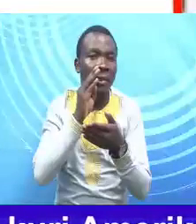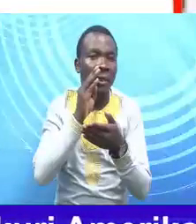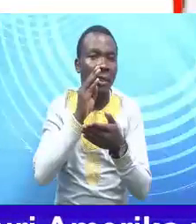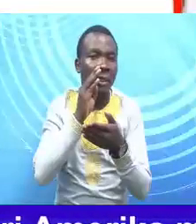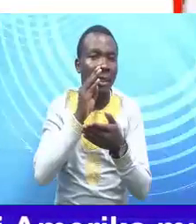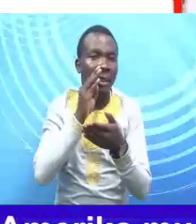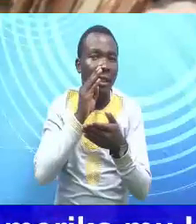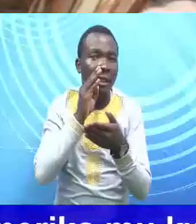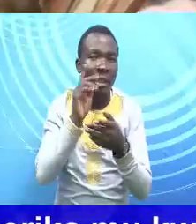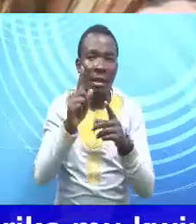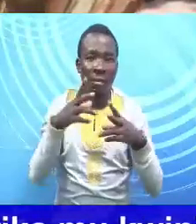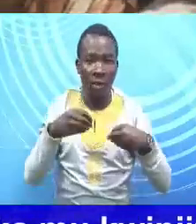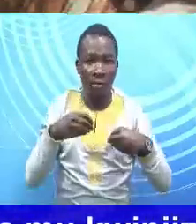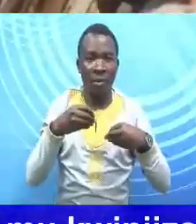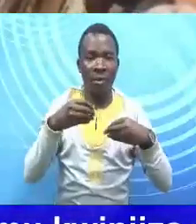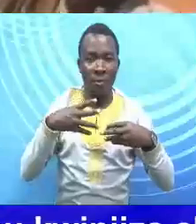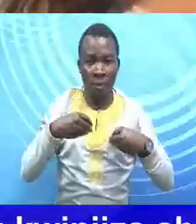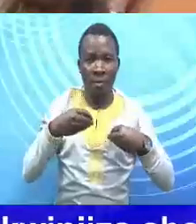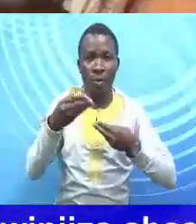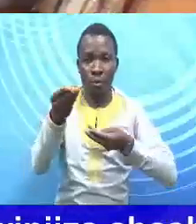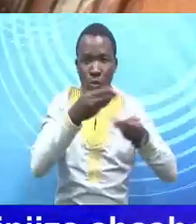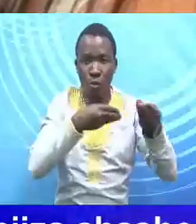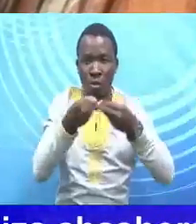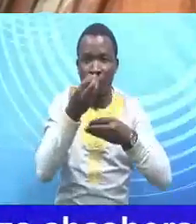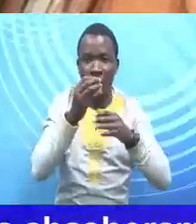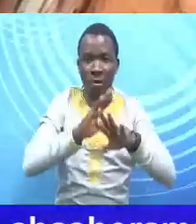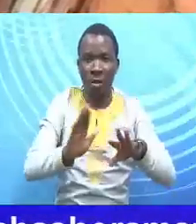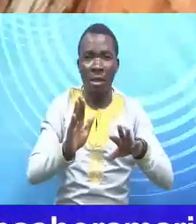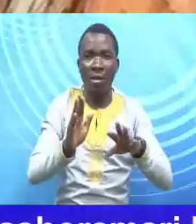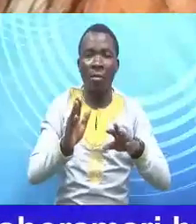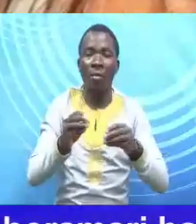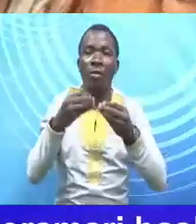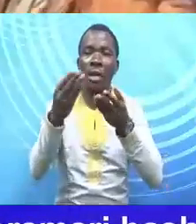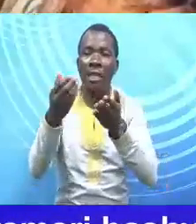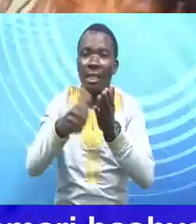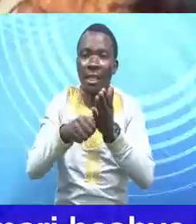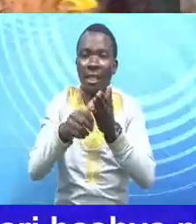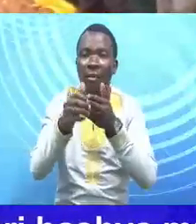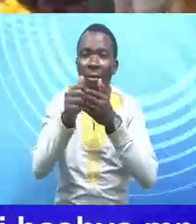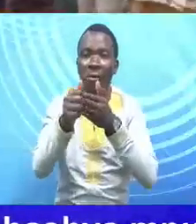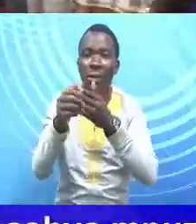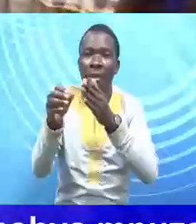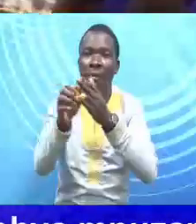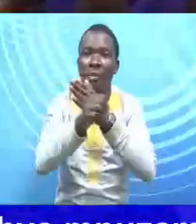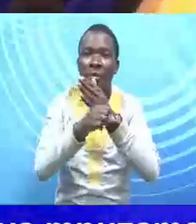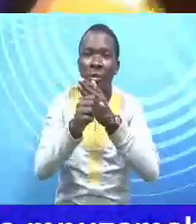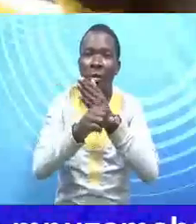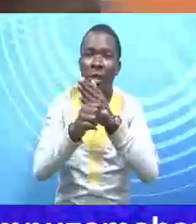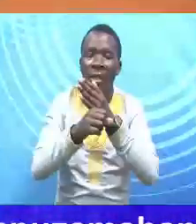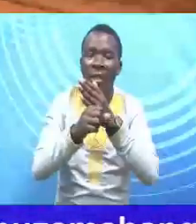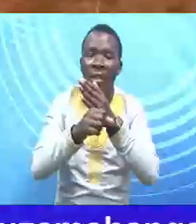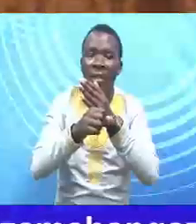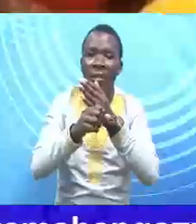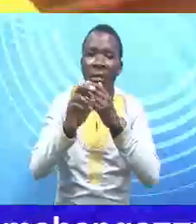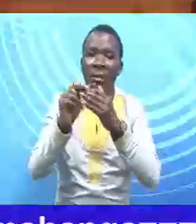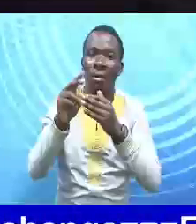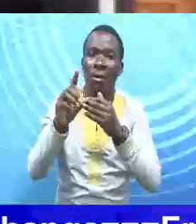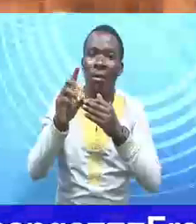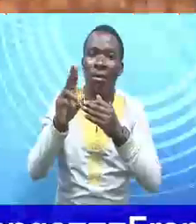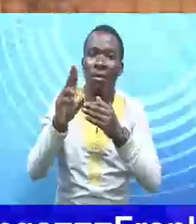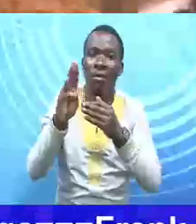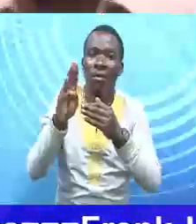bindi byemewe ubwo twagezaga iki kibazo ku buyobozi bw'umurenge wa Nduba Bugingo Eugene umunyamabanga nshingwabikorwa w'umusigire w'umurenge wa Nduba ku